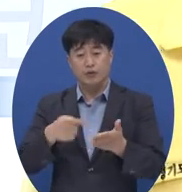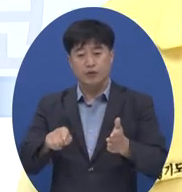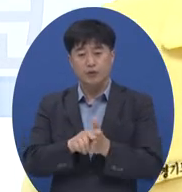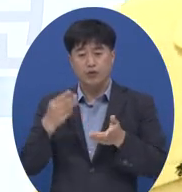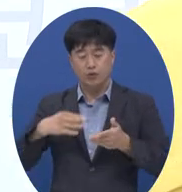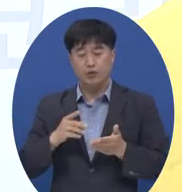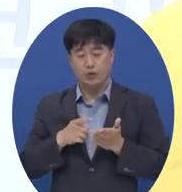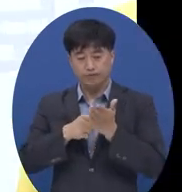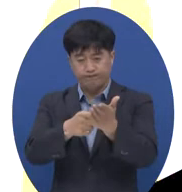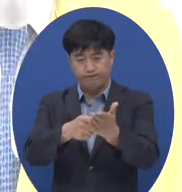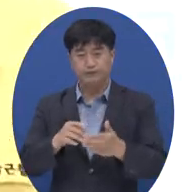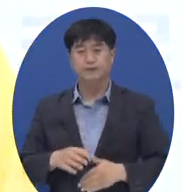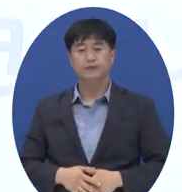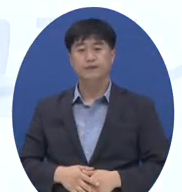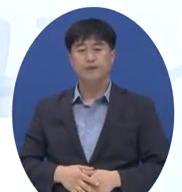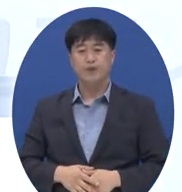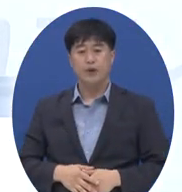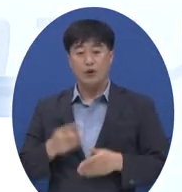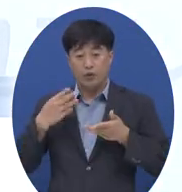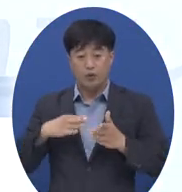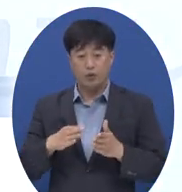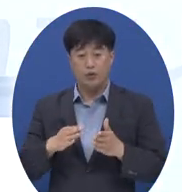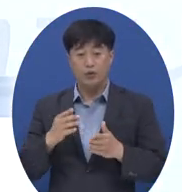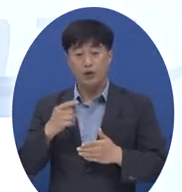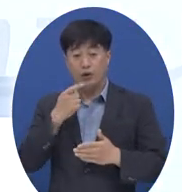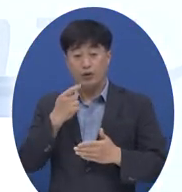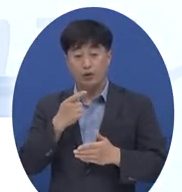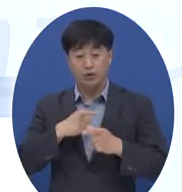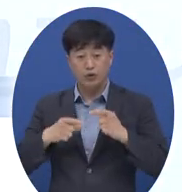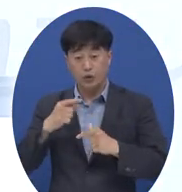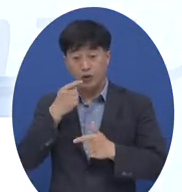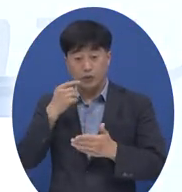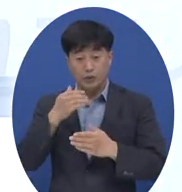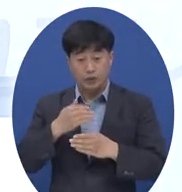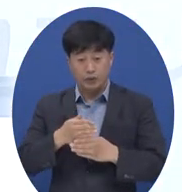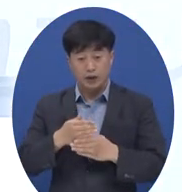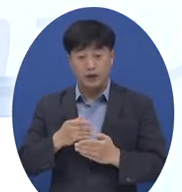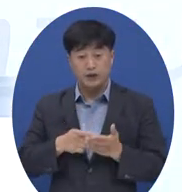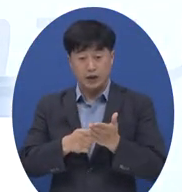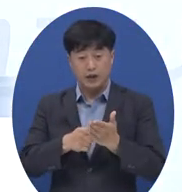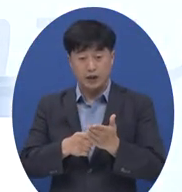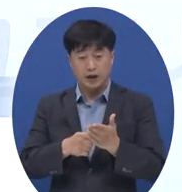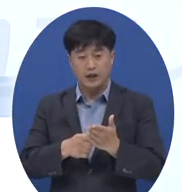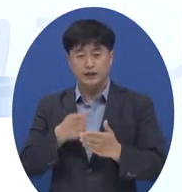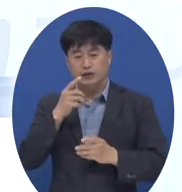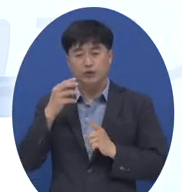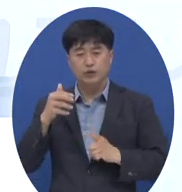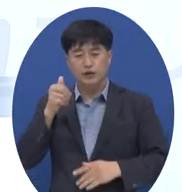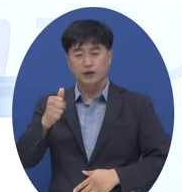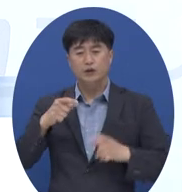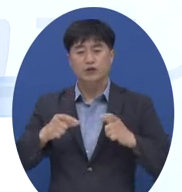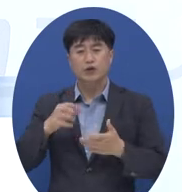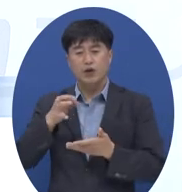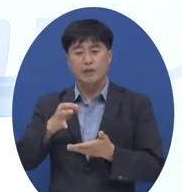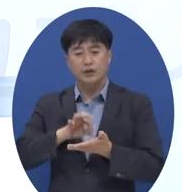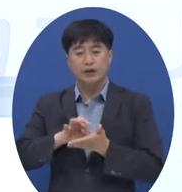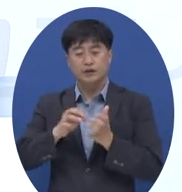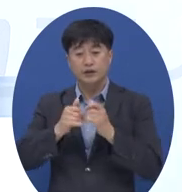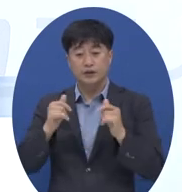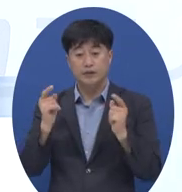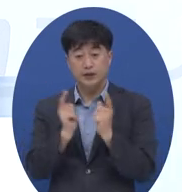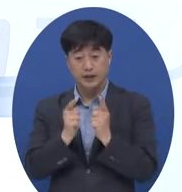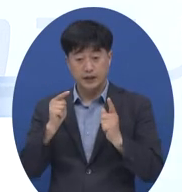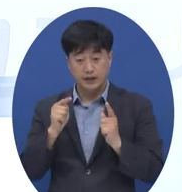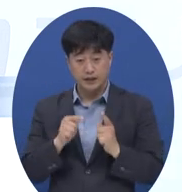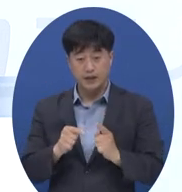경기도에 제안했습니다. 경기도의회 더불어민주당 제안에 우리 이재명 지사님께서 지역화폐 이용자들을 대상으로